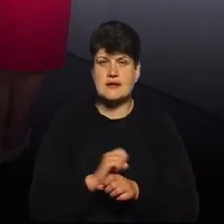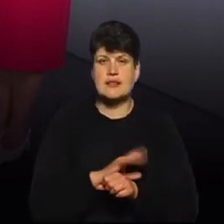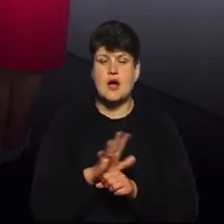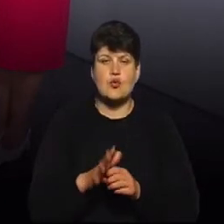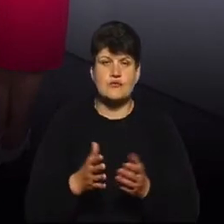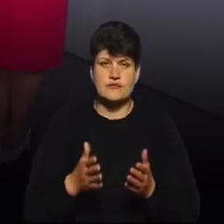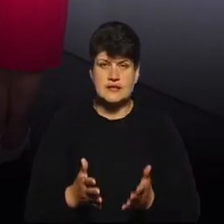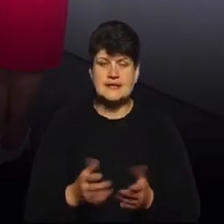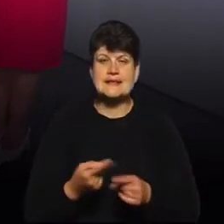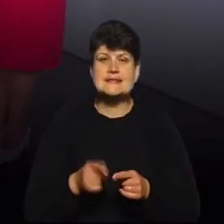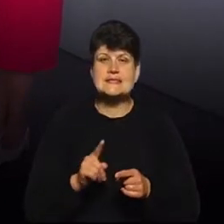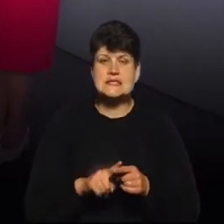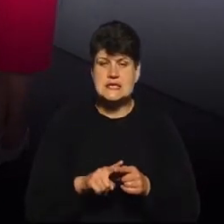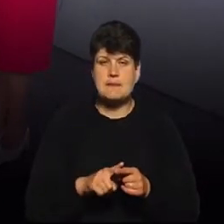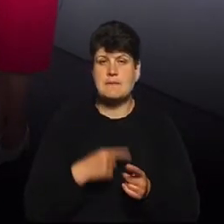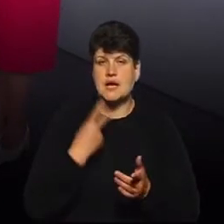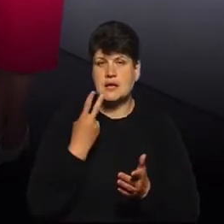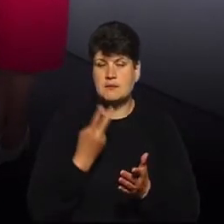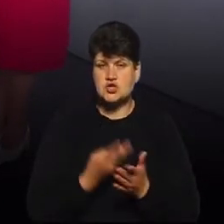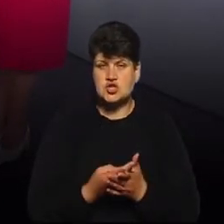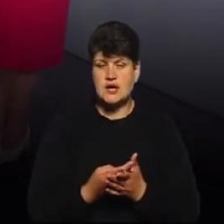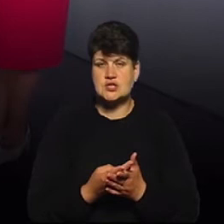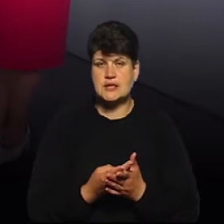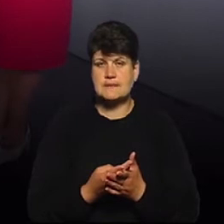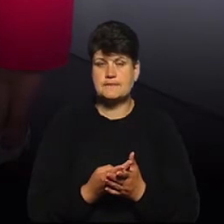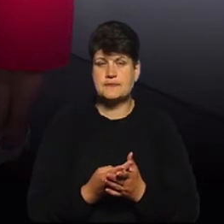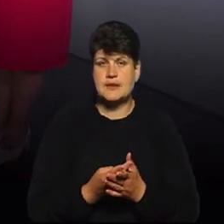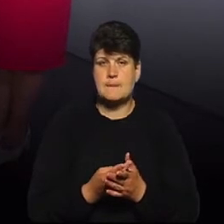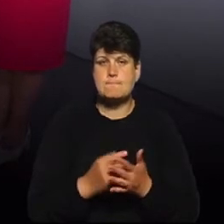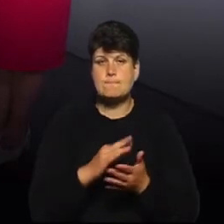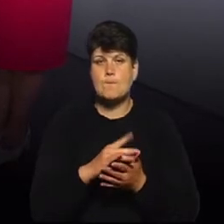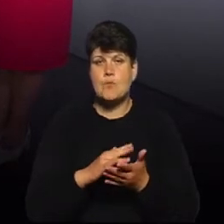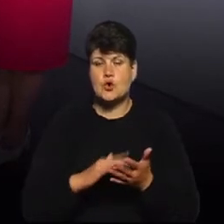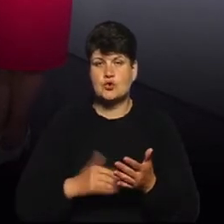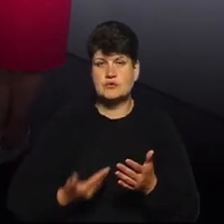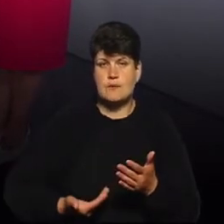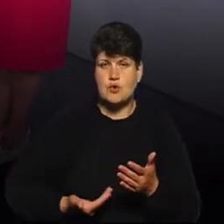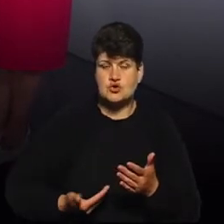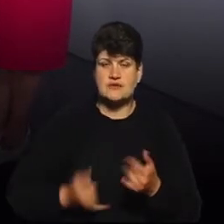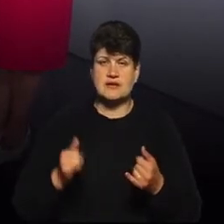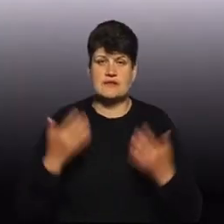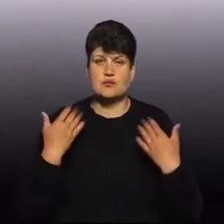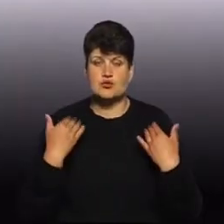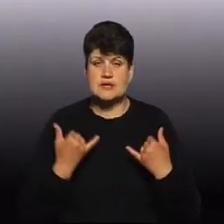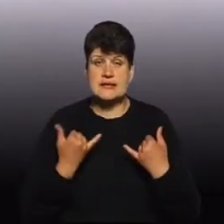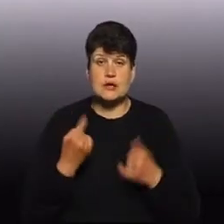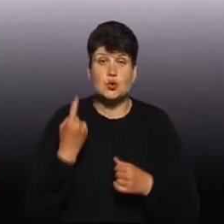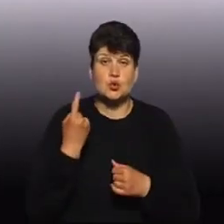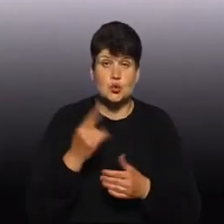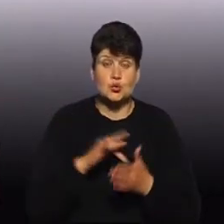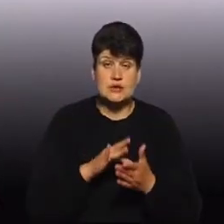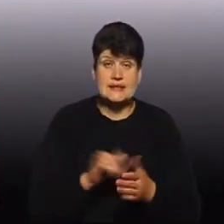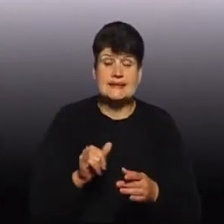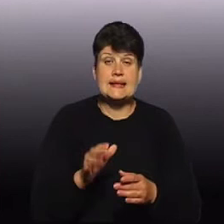передбачає страхівки, які повністю покривають лікування. Це передбачає продовження проживання і відпочинку, як для одного туриста, так і для